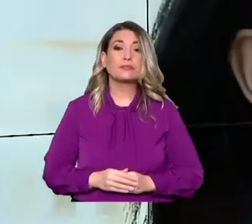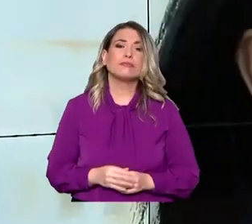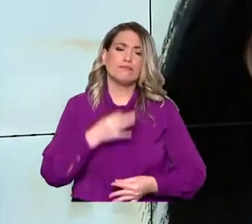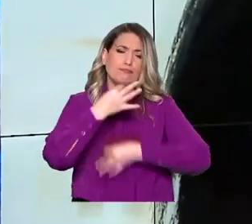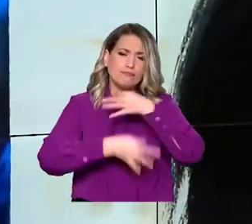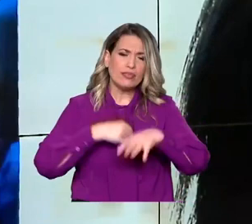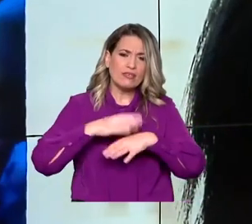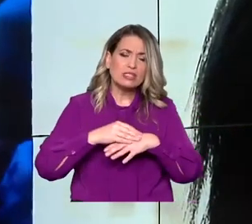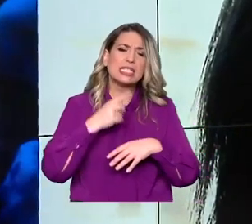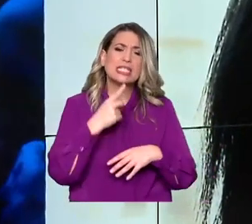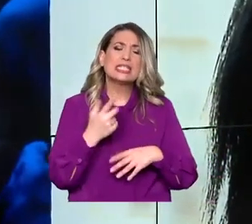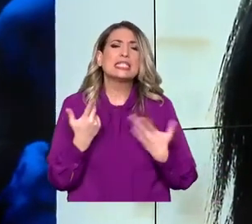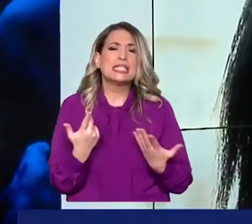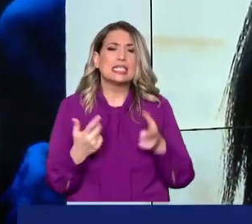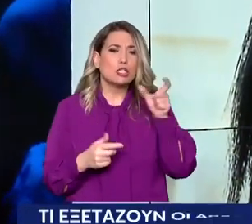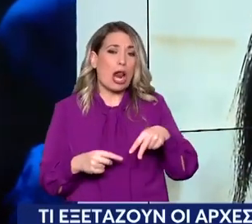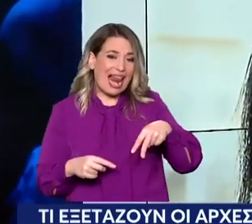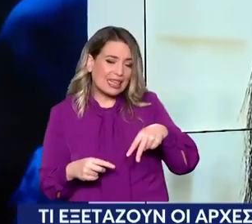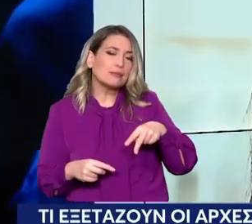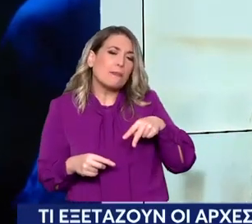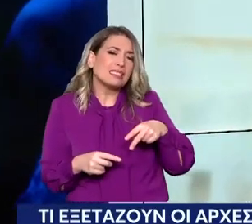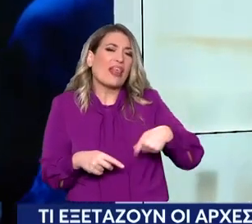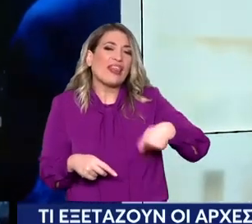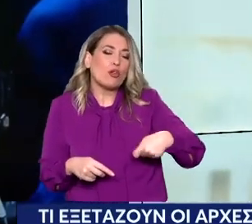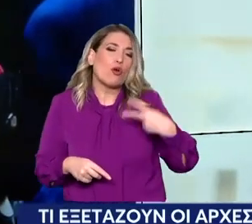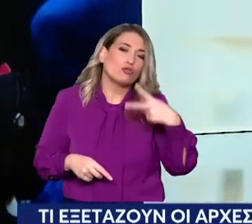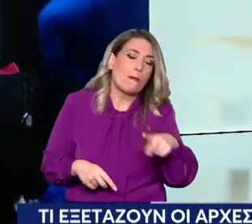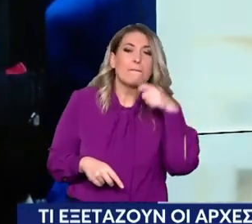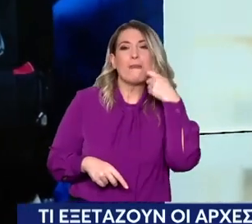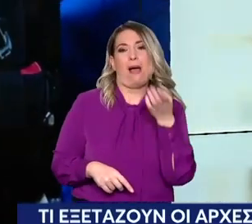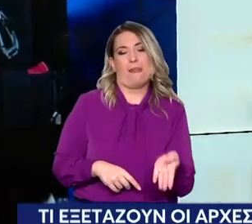επίσης προφυλακισμένη είναι ανάμεσα στους κατηγορούμενους αυτής της ιστορίας